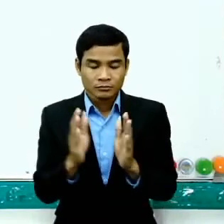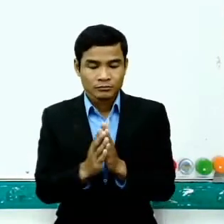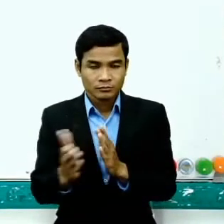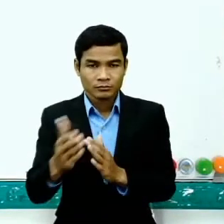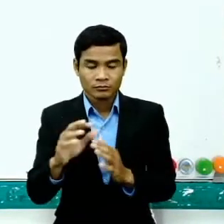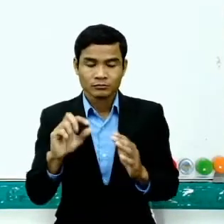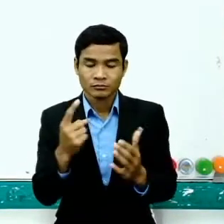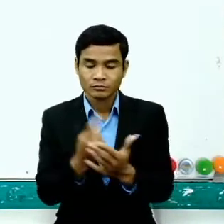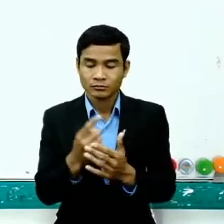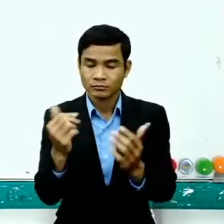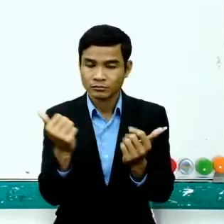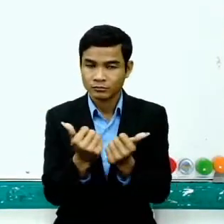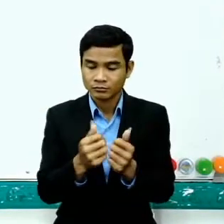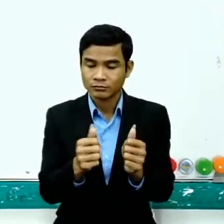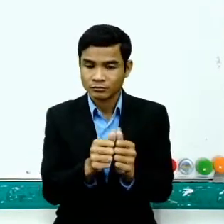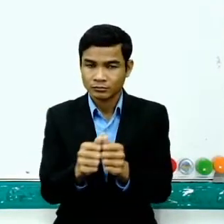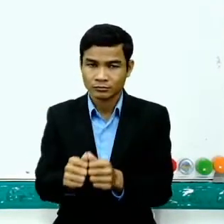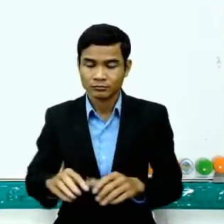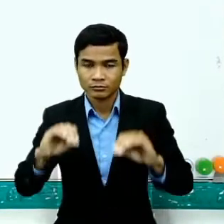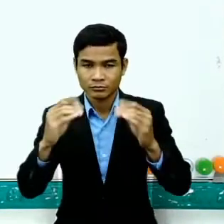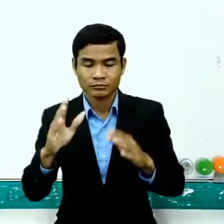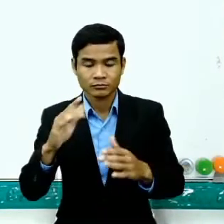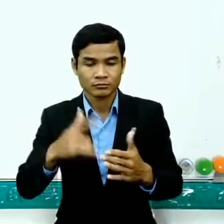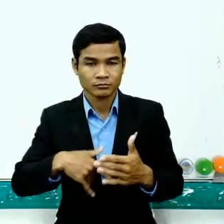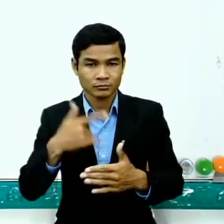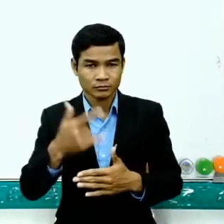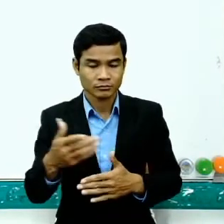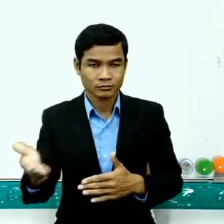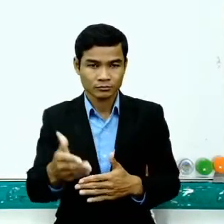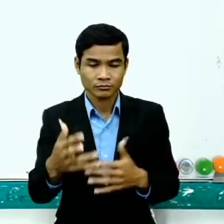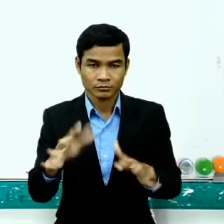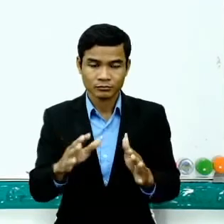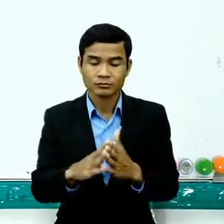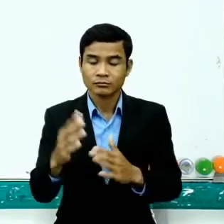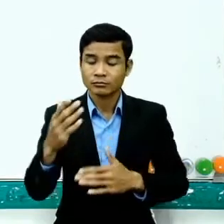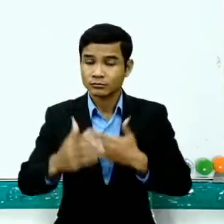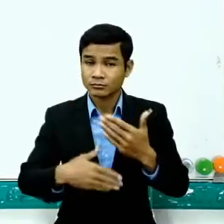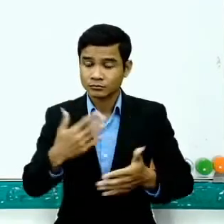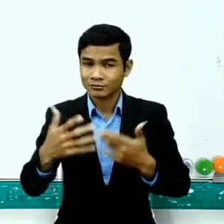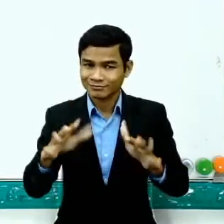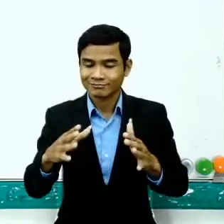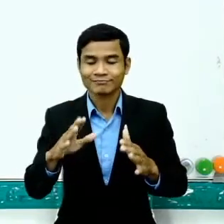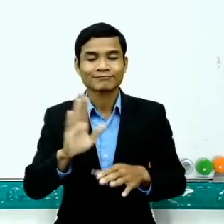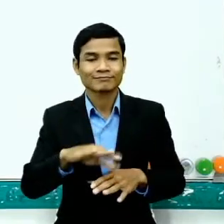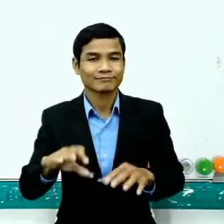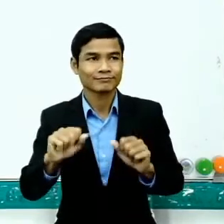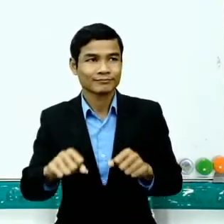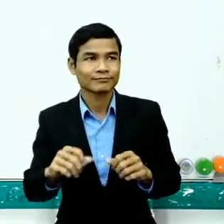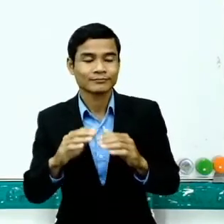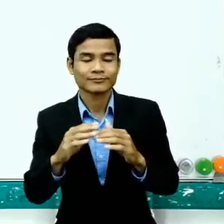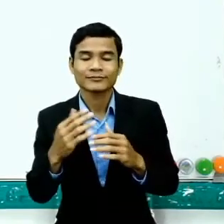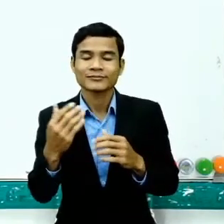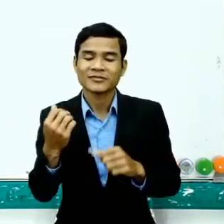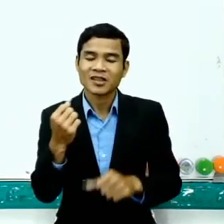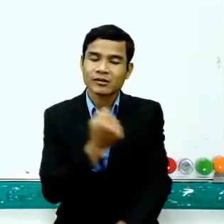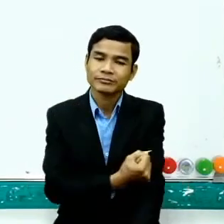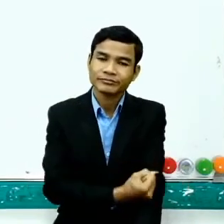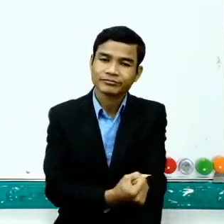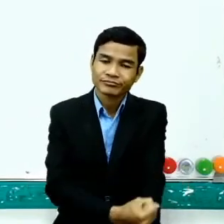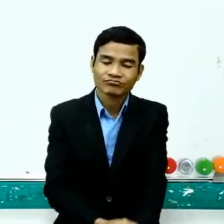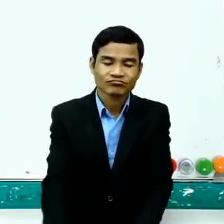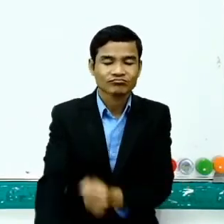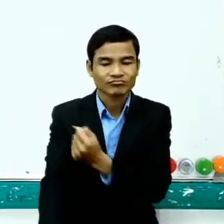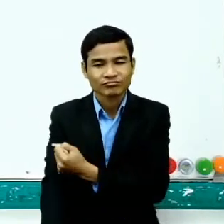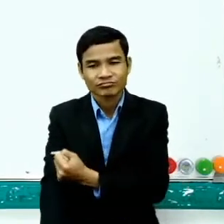con đã ban cho luôn lên là ban chưa mua nẹt rồi dân cao bị ca lên là ban hai con sập bài rì làm với nhưng mình dân đó cứ con bắt rồi cha rồi đau